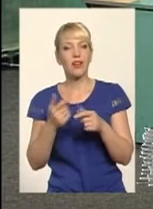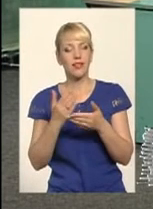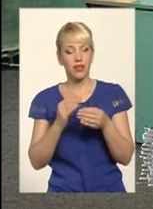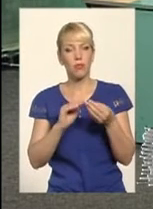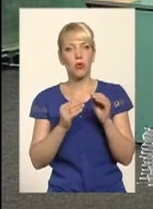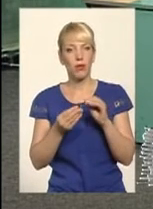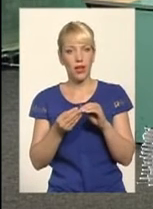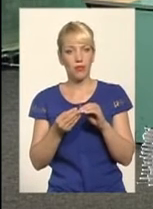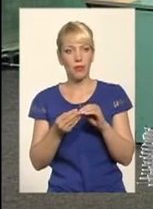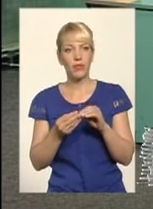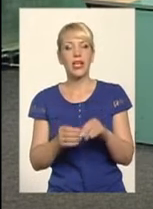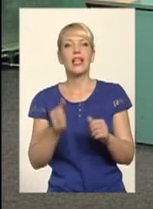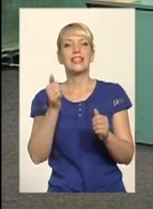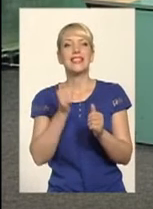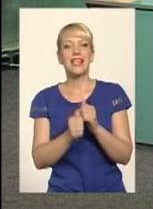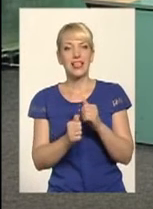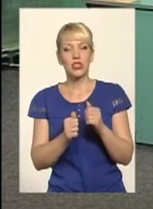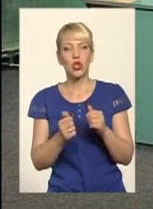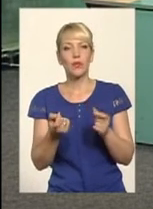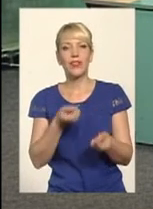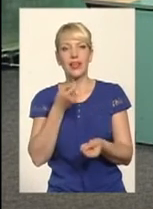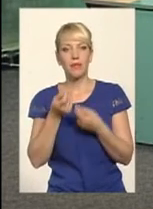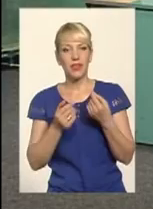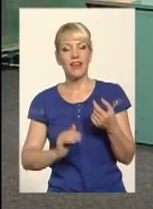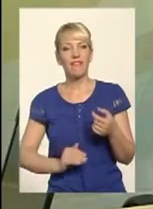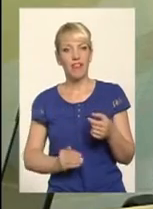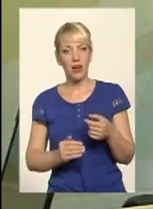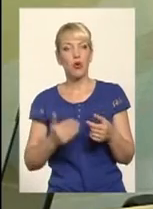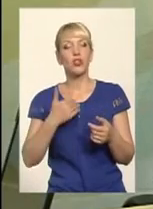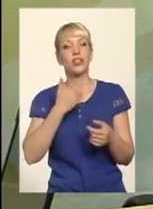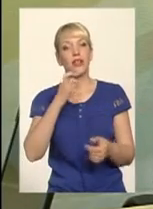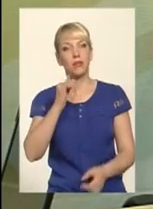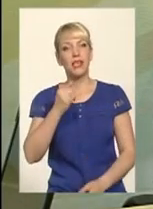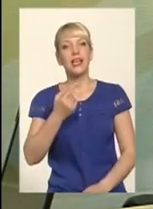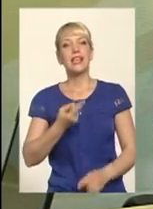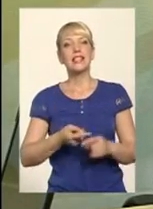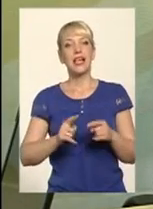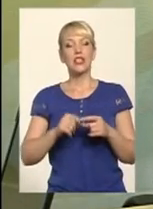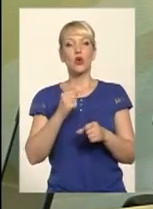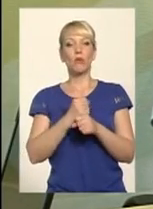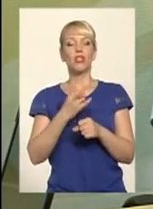часто, можливо, дрібні фермери і хотіли б цього зробити, але враховуючи складність процедуру і